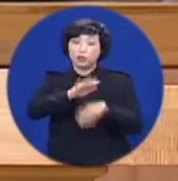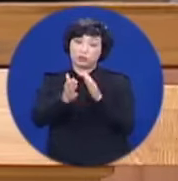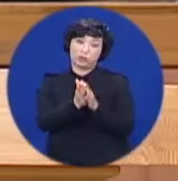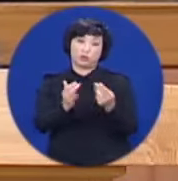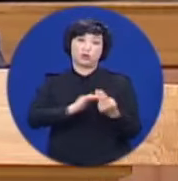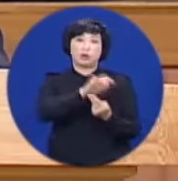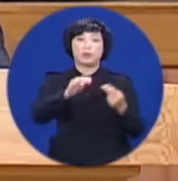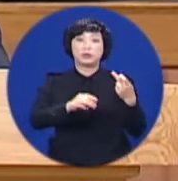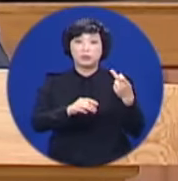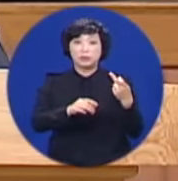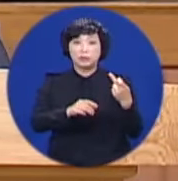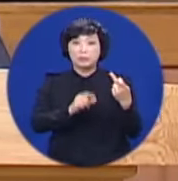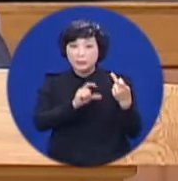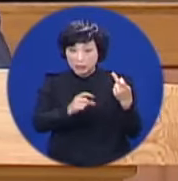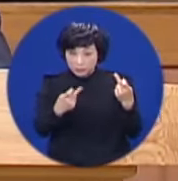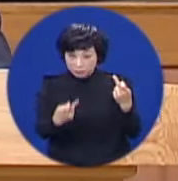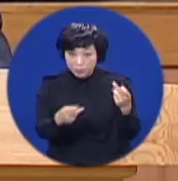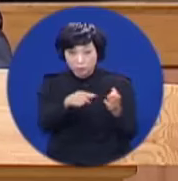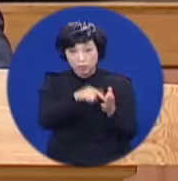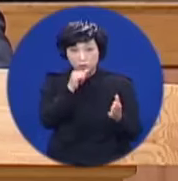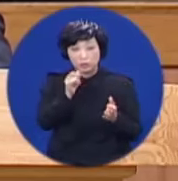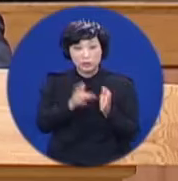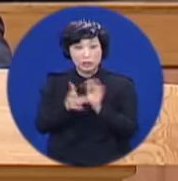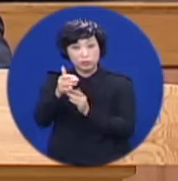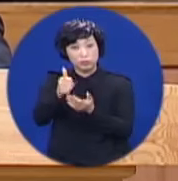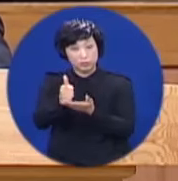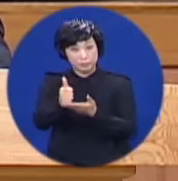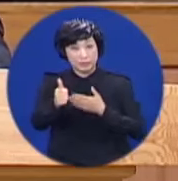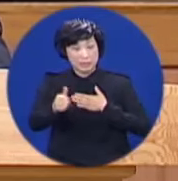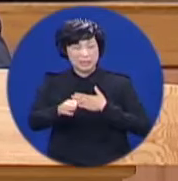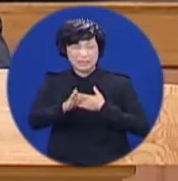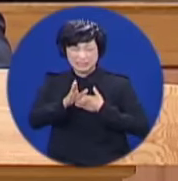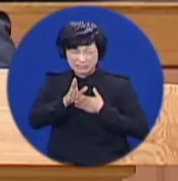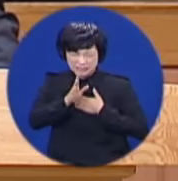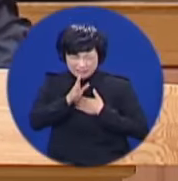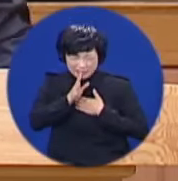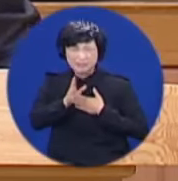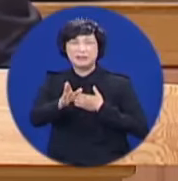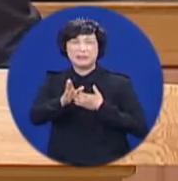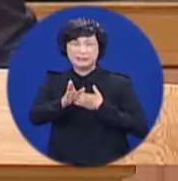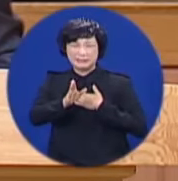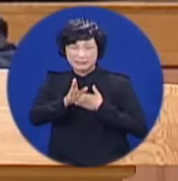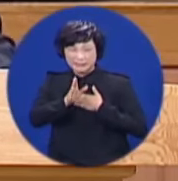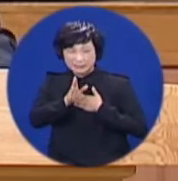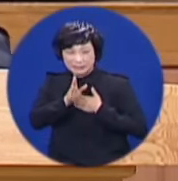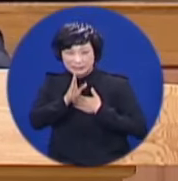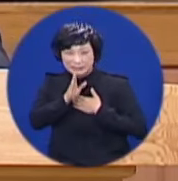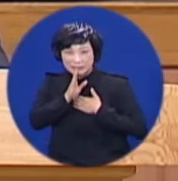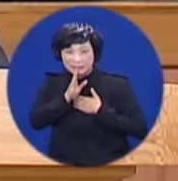요한복음 14장 12절에 내가 진실로 진실로